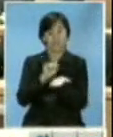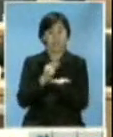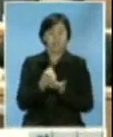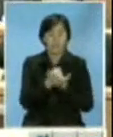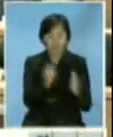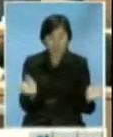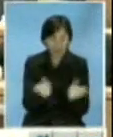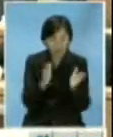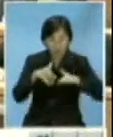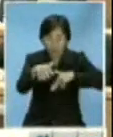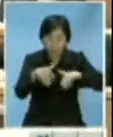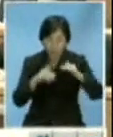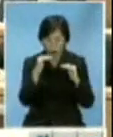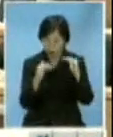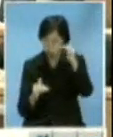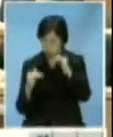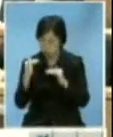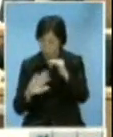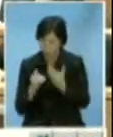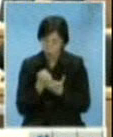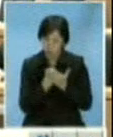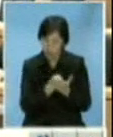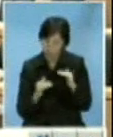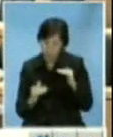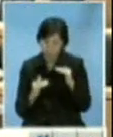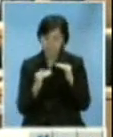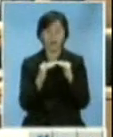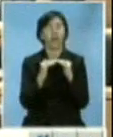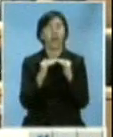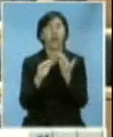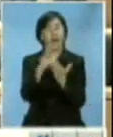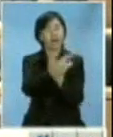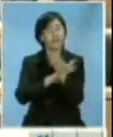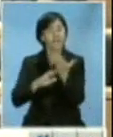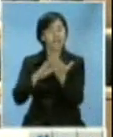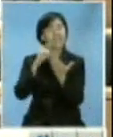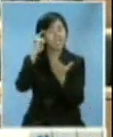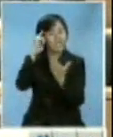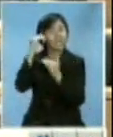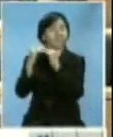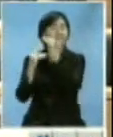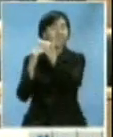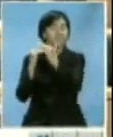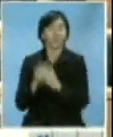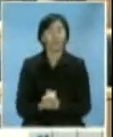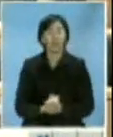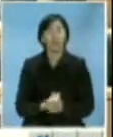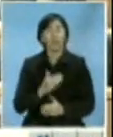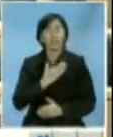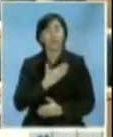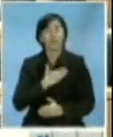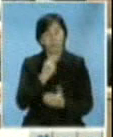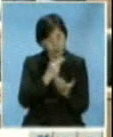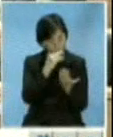ล้ำและสร้างอนาคตให้แก่ประเทศท่านประธานครับแต่เมื่อผมได้พิจารณา